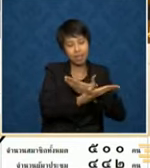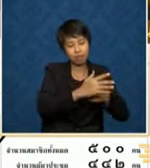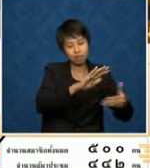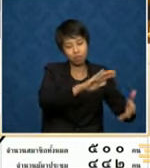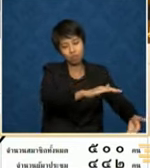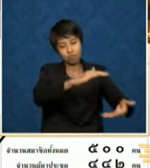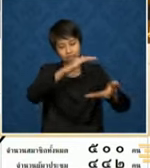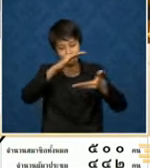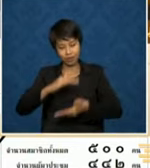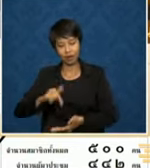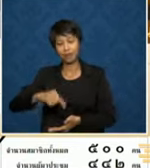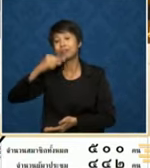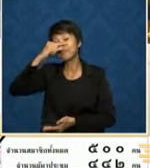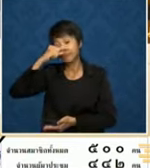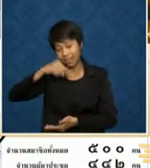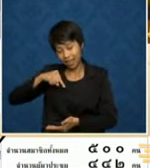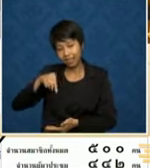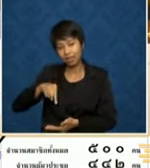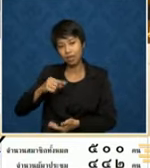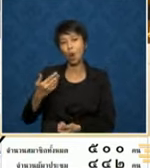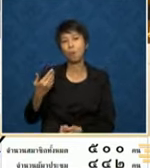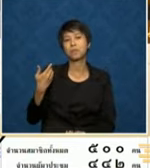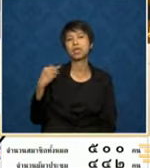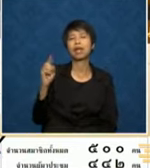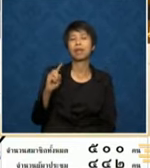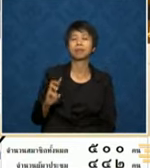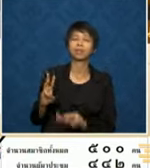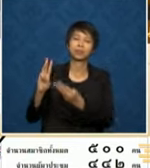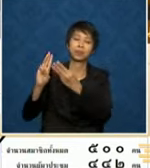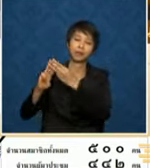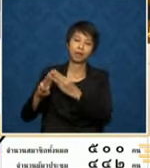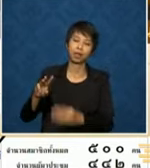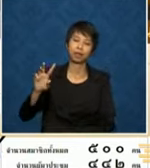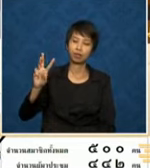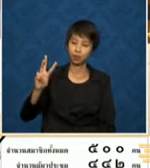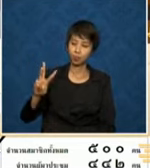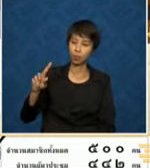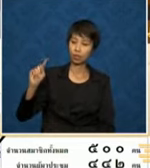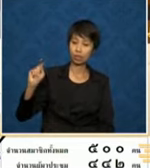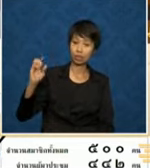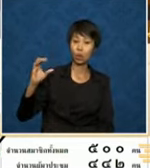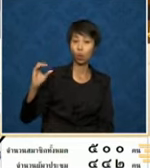โดยอ้างข้อตกลงของ WTO บ้างหรือต่างๆนานา